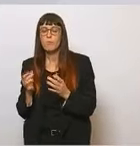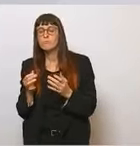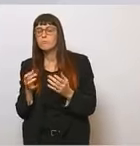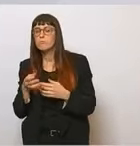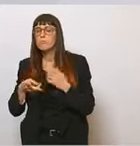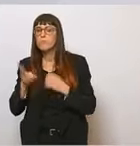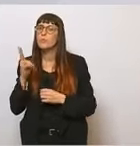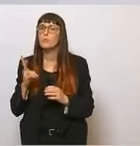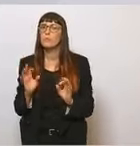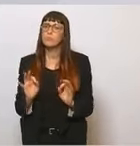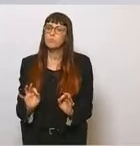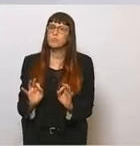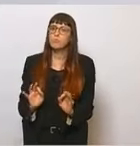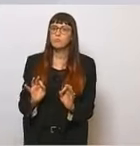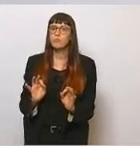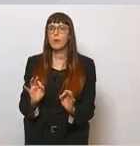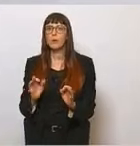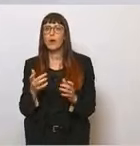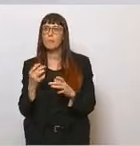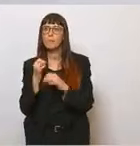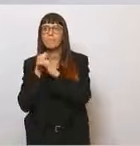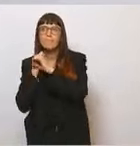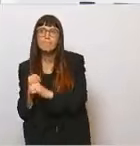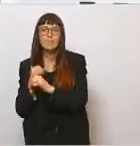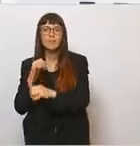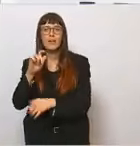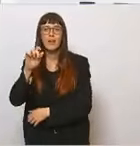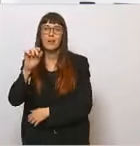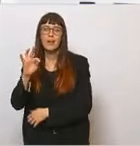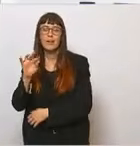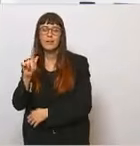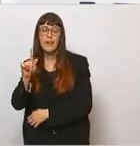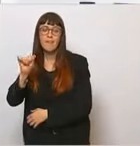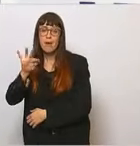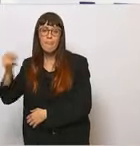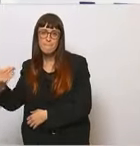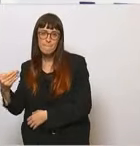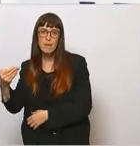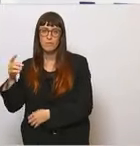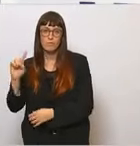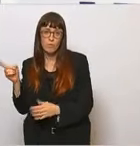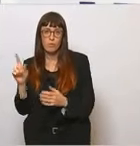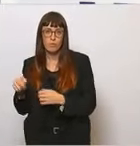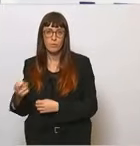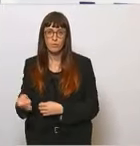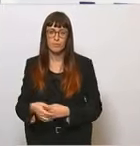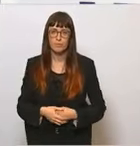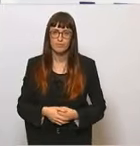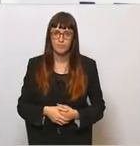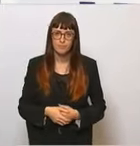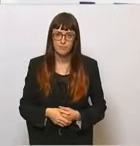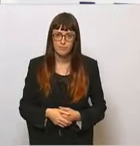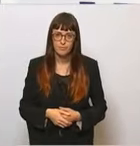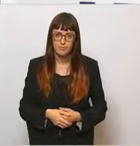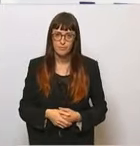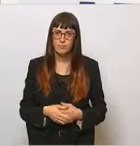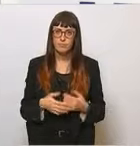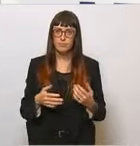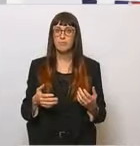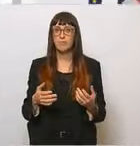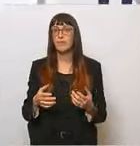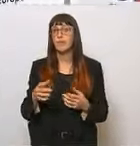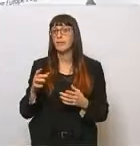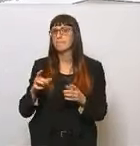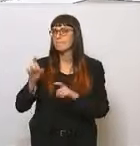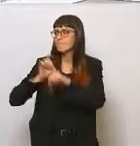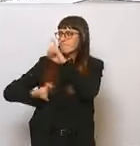que disait Margrethe Vestager tout à l'heure, c'est très bien d'avoir des principes extrêmement larges. Si on regarde l'histoire de la politique de la concurrence,